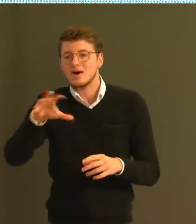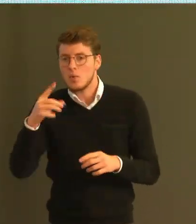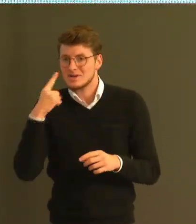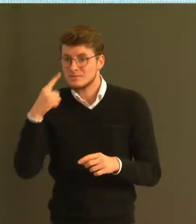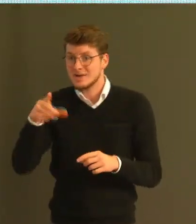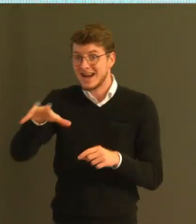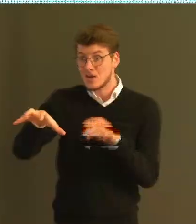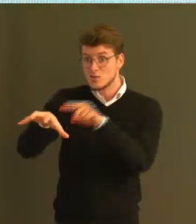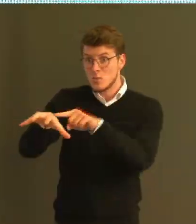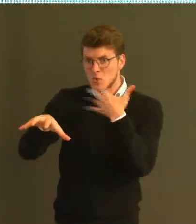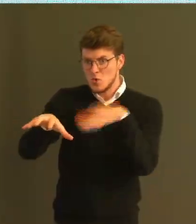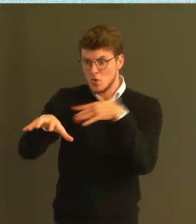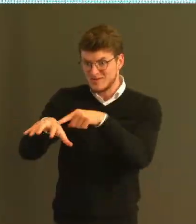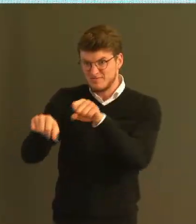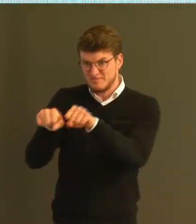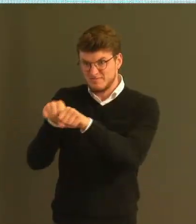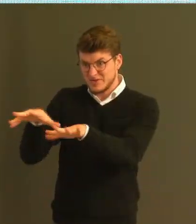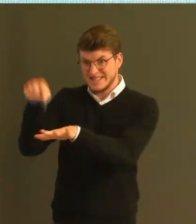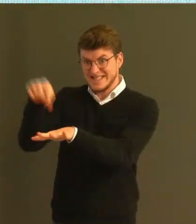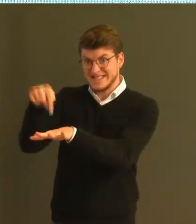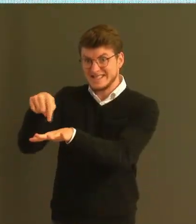régionales présentées